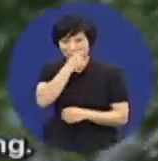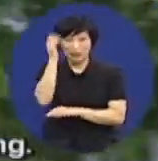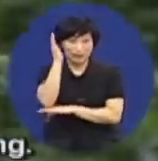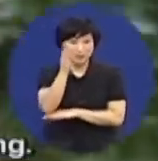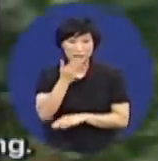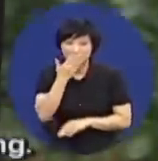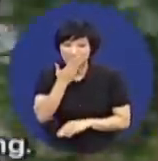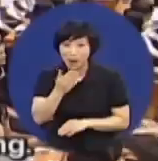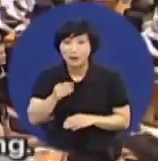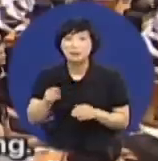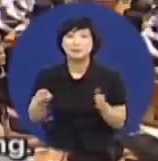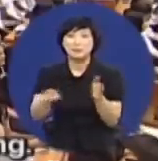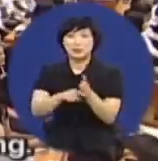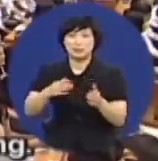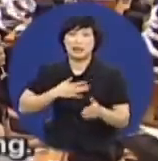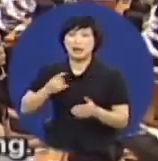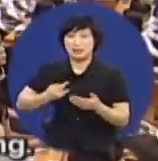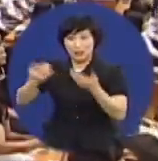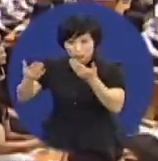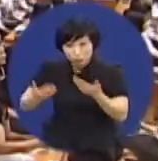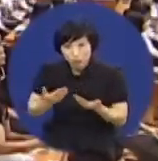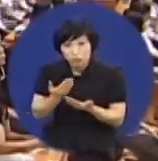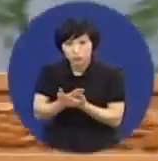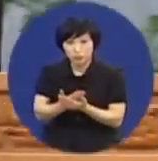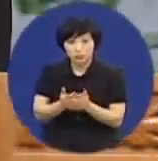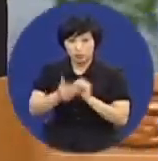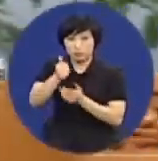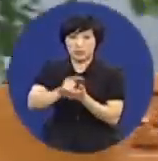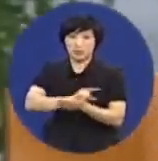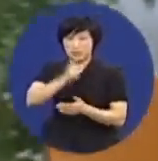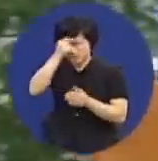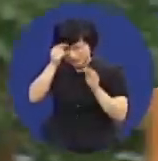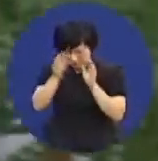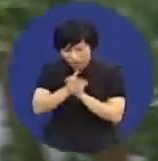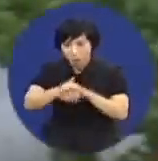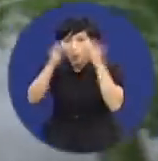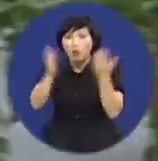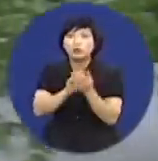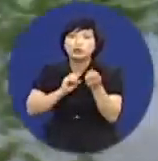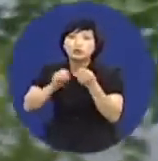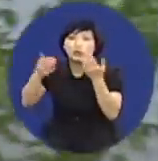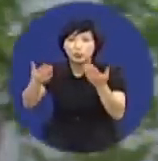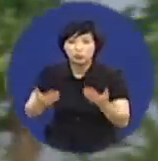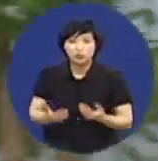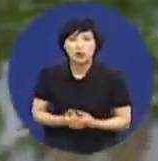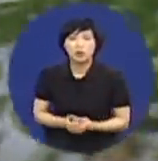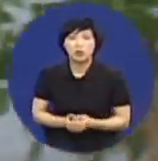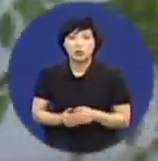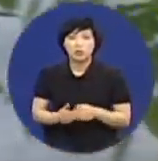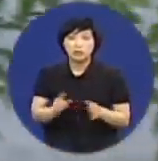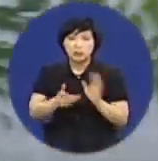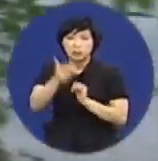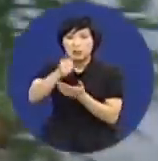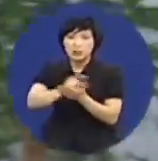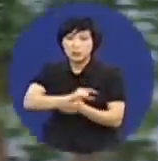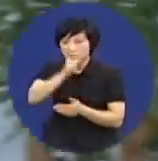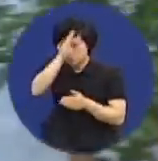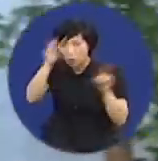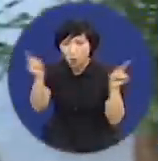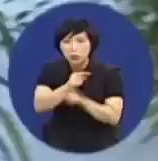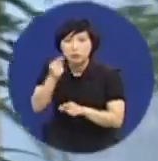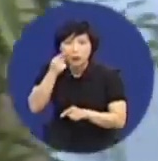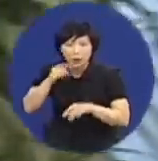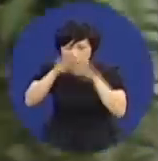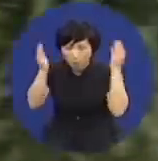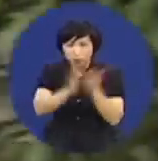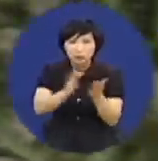と証しできるような信仰を与えてください。私の名によって求めなさい。私が叶えてあげよう。私の